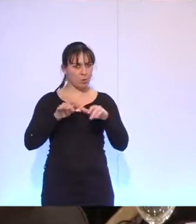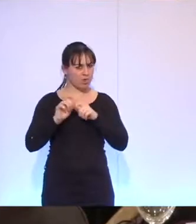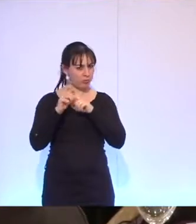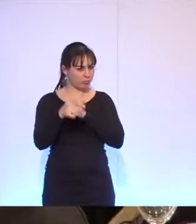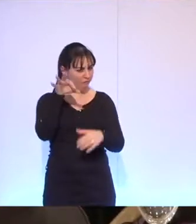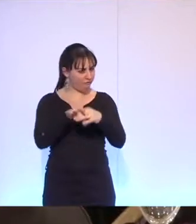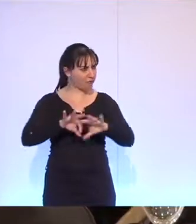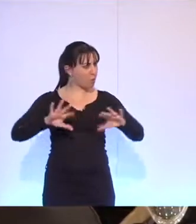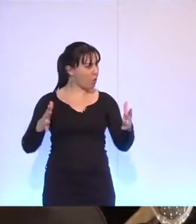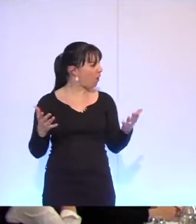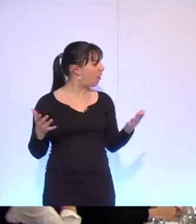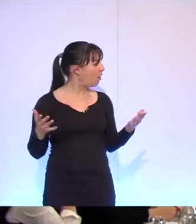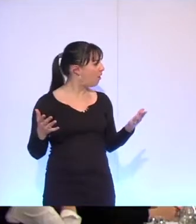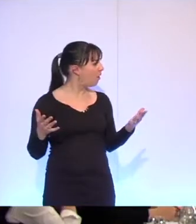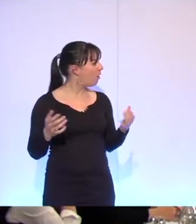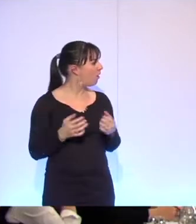vote ?